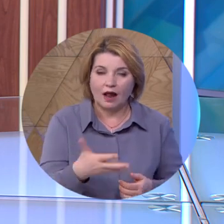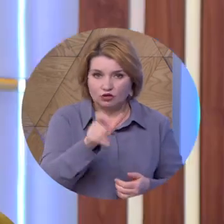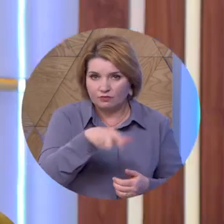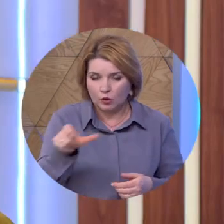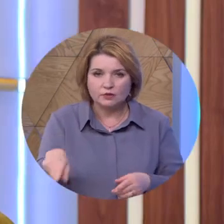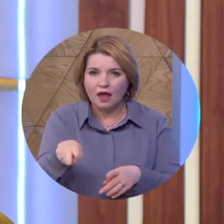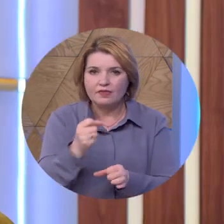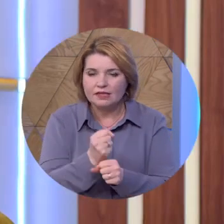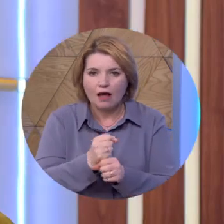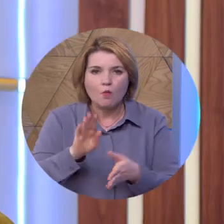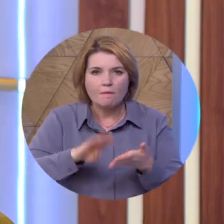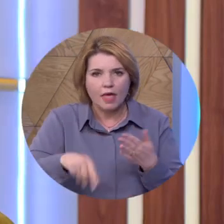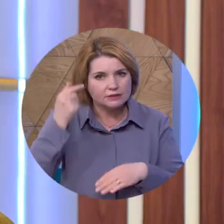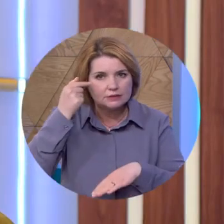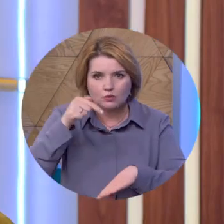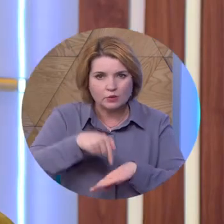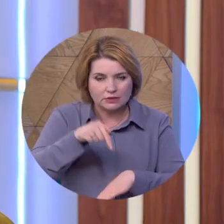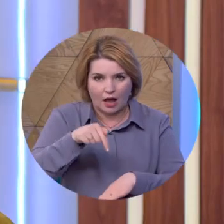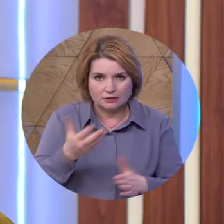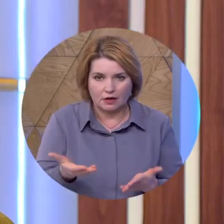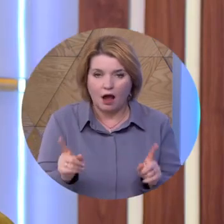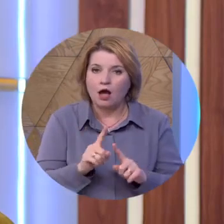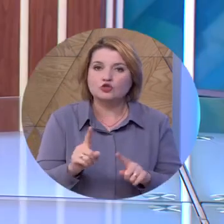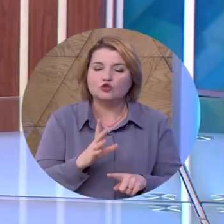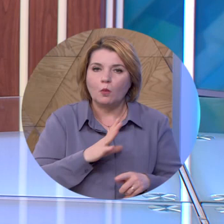бессознательно. Но, тем не менее, что происходит? Ведь мы, когда